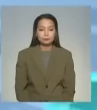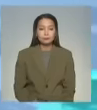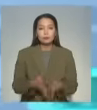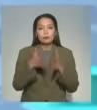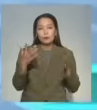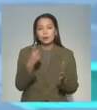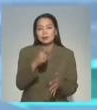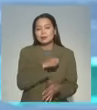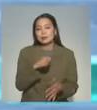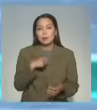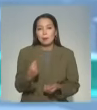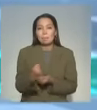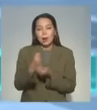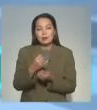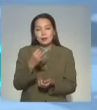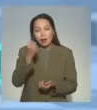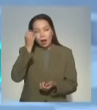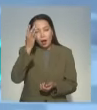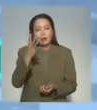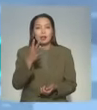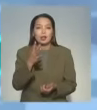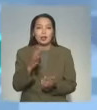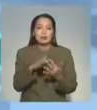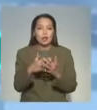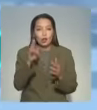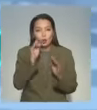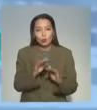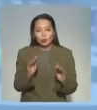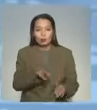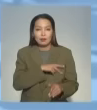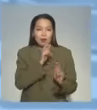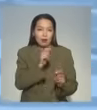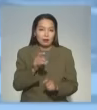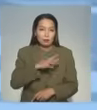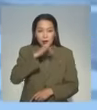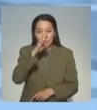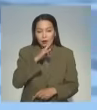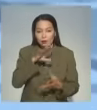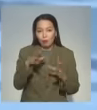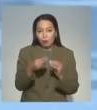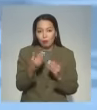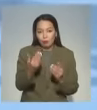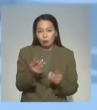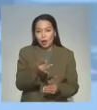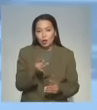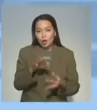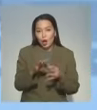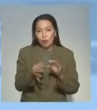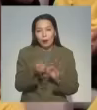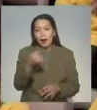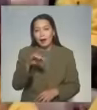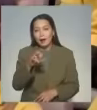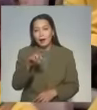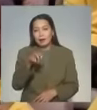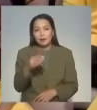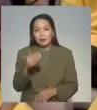Более 100 самых мотивированных и одаренных сельских учеников наградили в Казахстане. Их определили по итогам республиканской олимпиады «Айканат». В